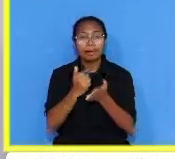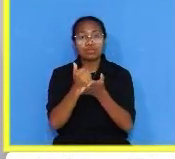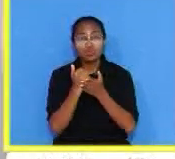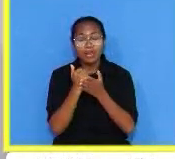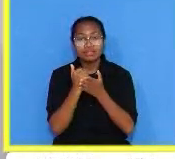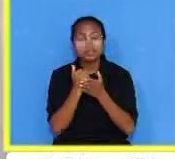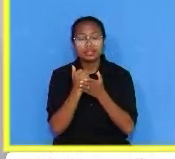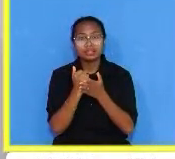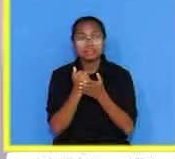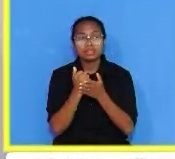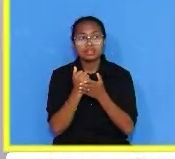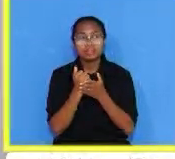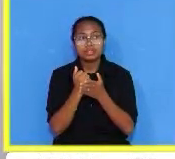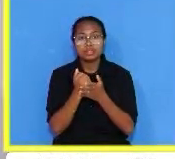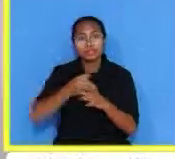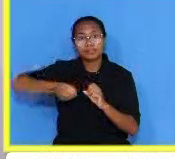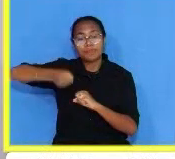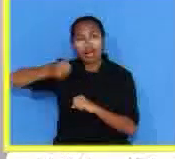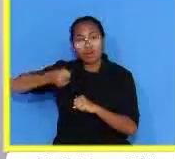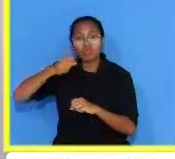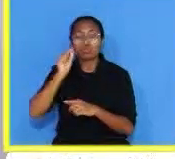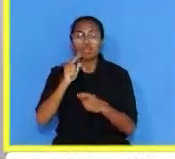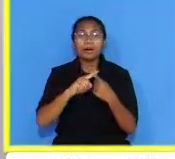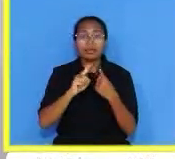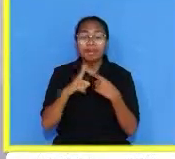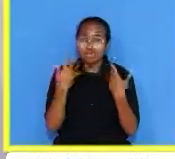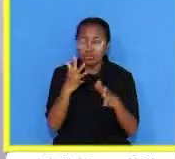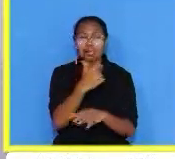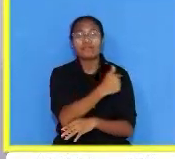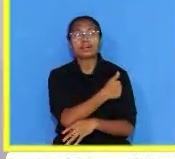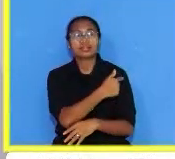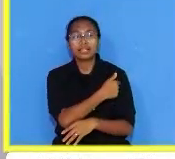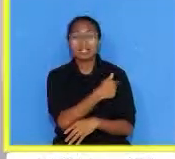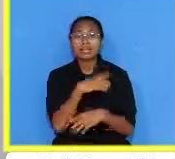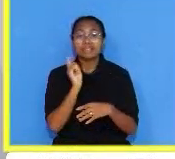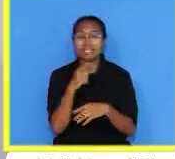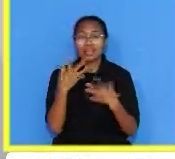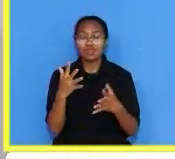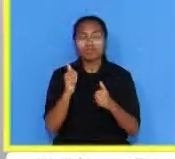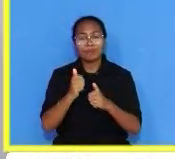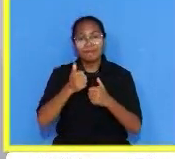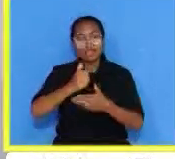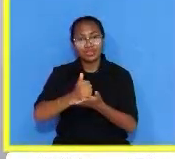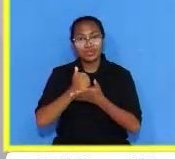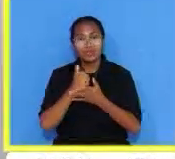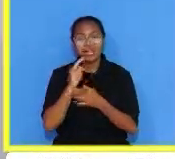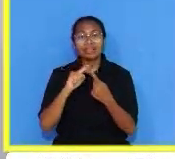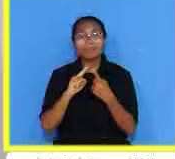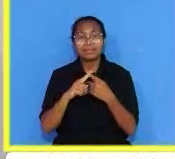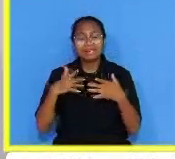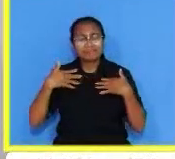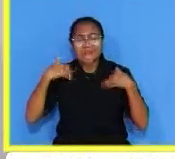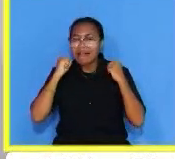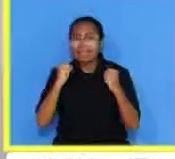bantuan berupa sembako kepada teman-teman yang sudah divaksin, sehingga itu membantu menambah semangat